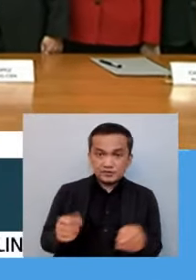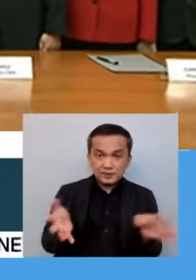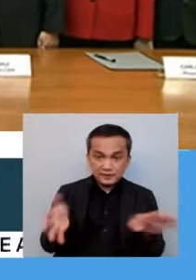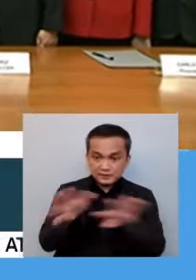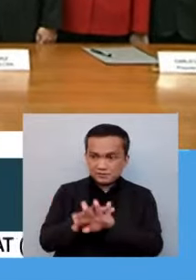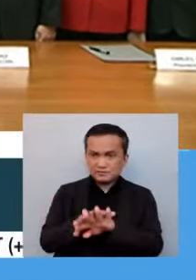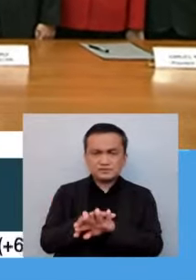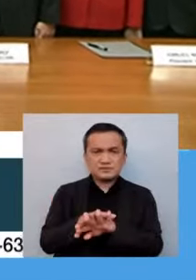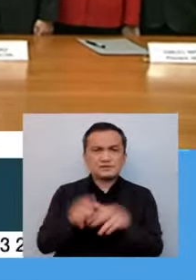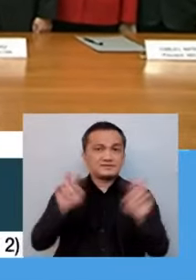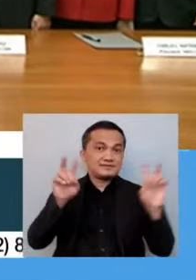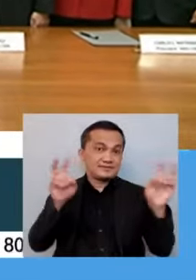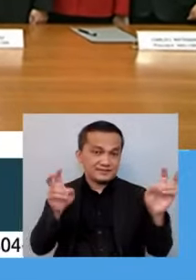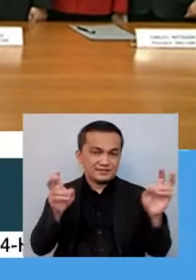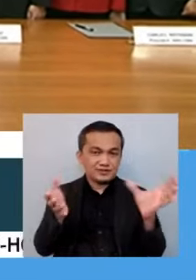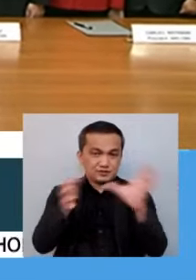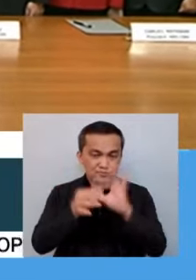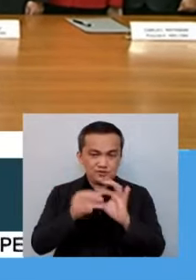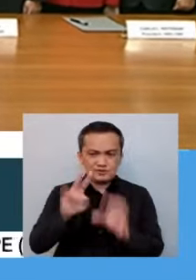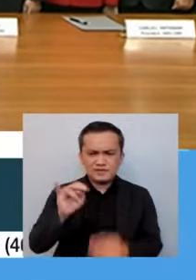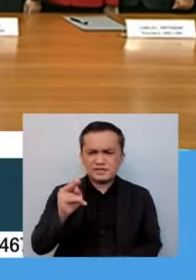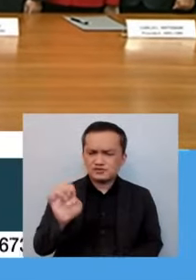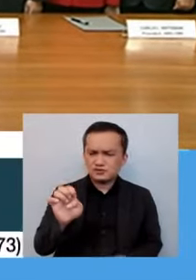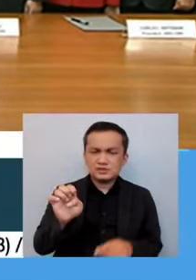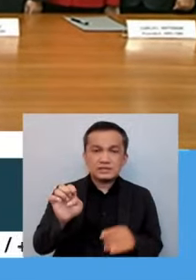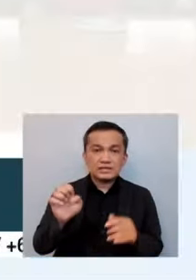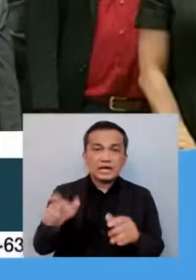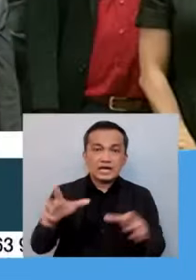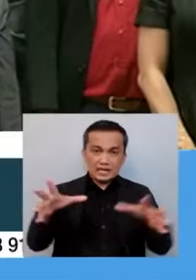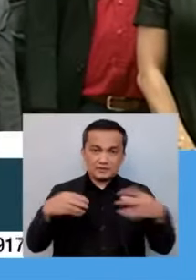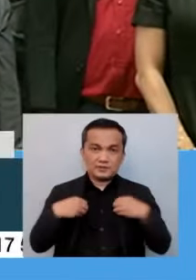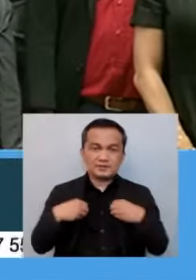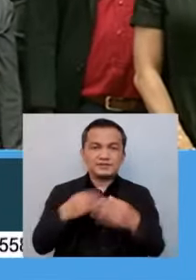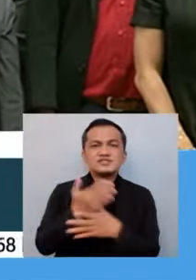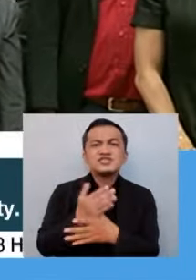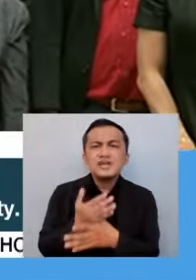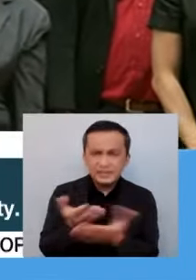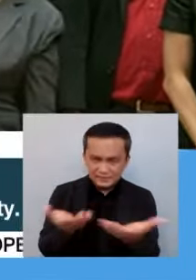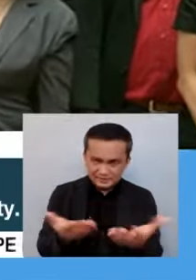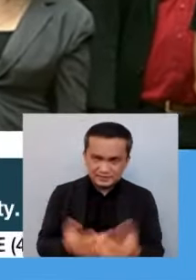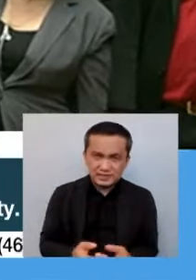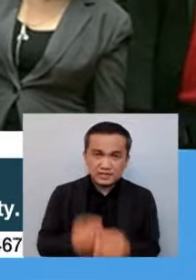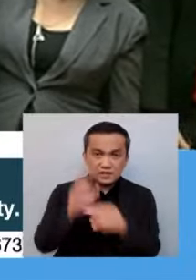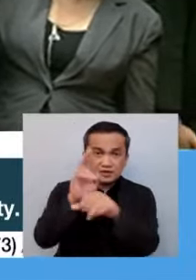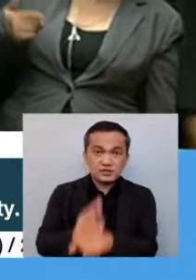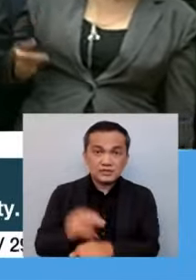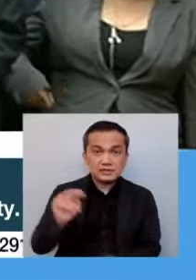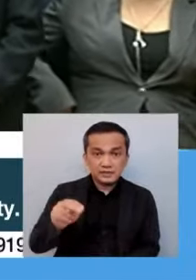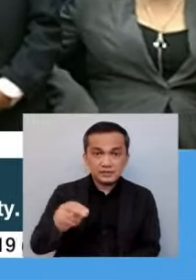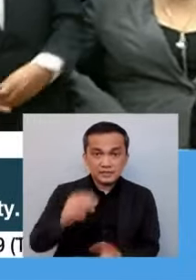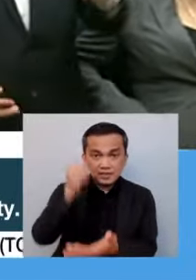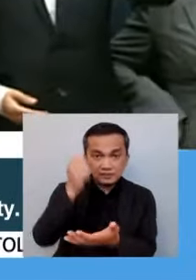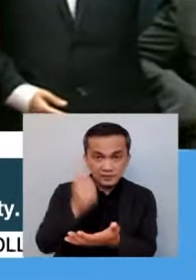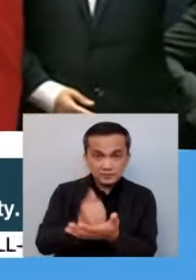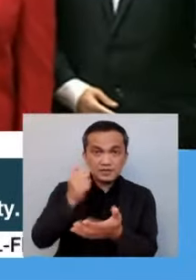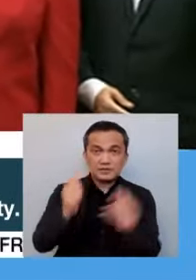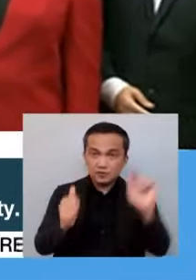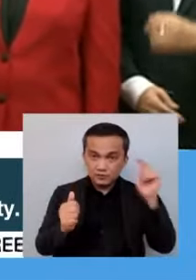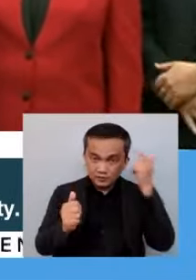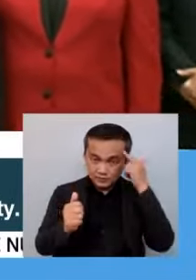although tinatawag nating joint venture, is simply an acquisition of shares. Usually, kailangan ng approval ng gobyerno kung